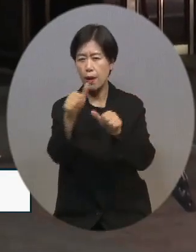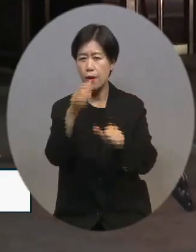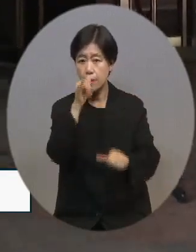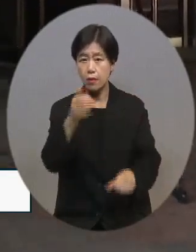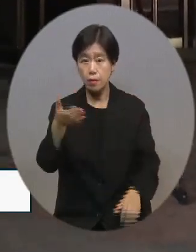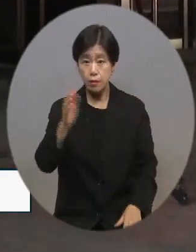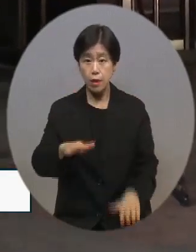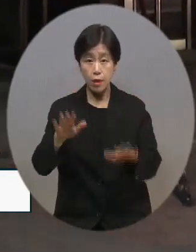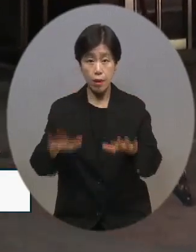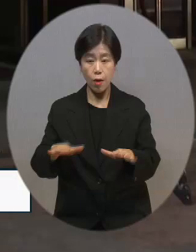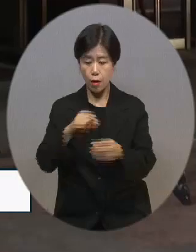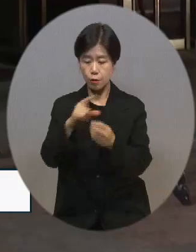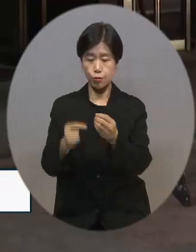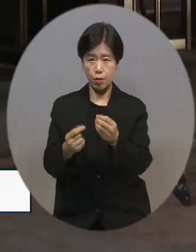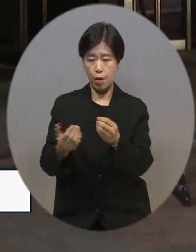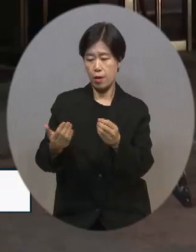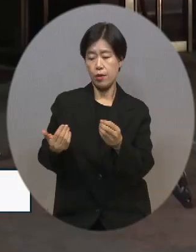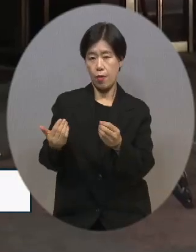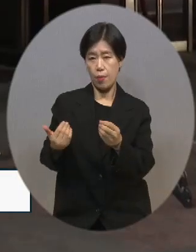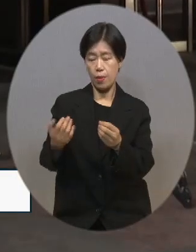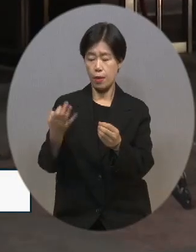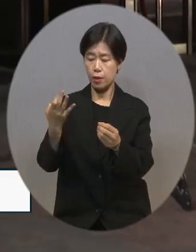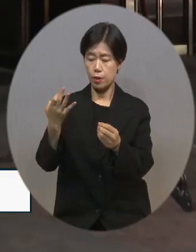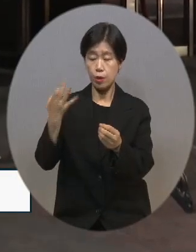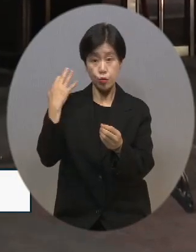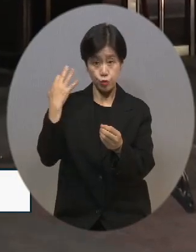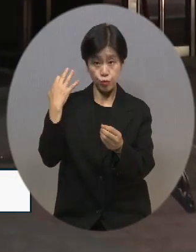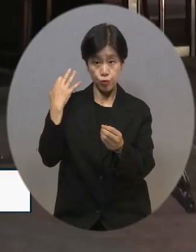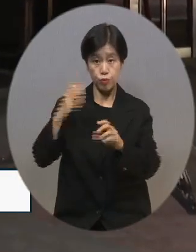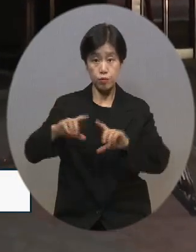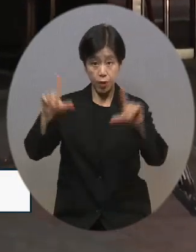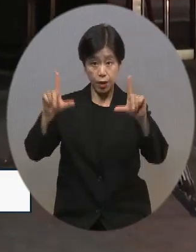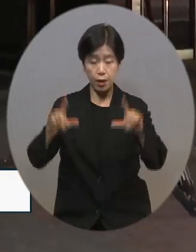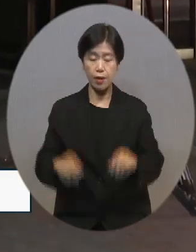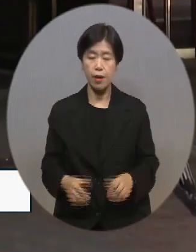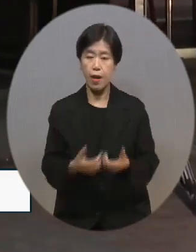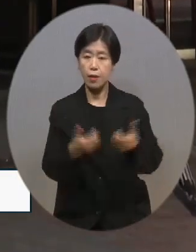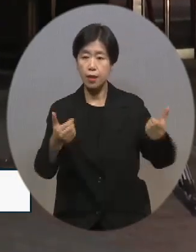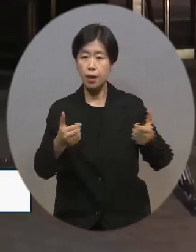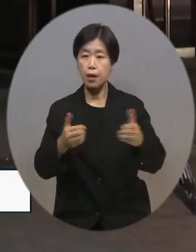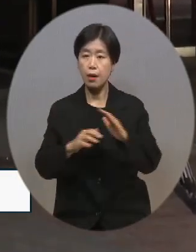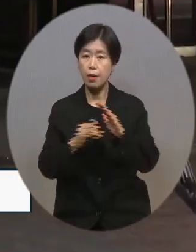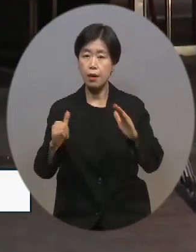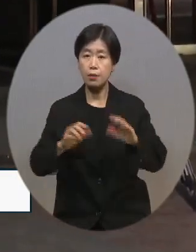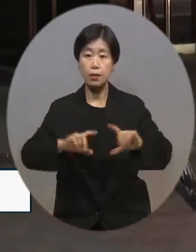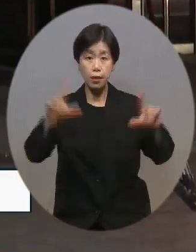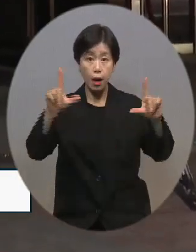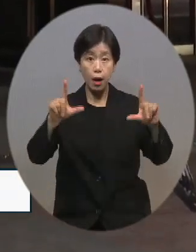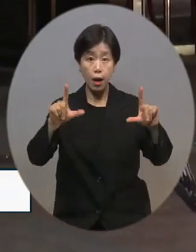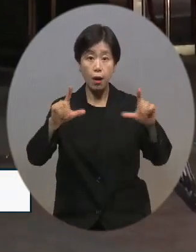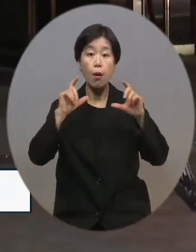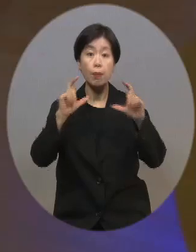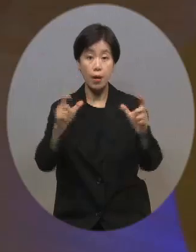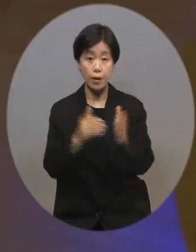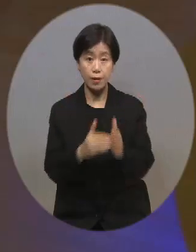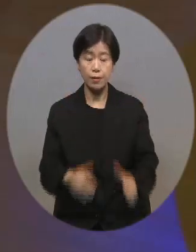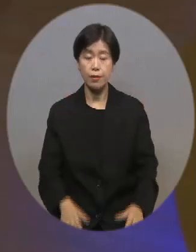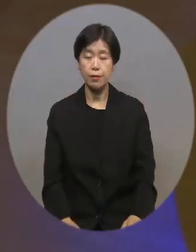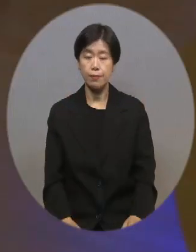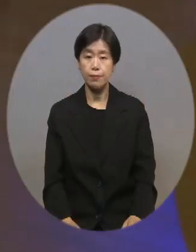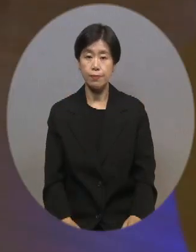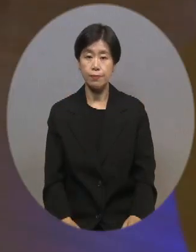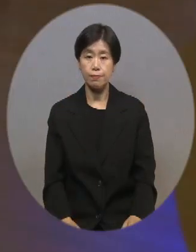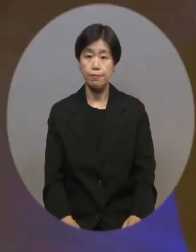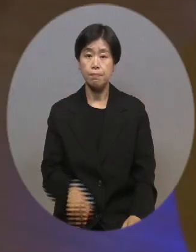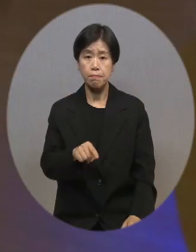근데 이거는 추석 전전날을 이산 가족의 날로 이렇게 좀 제정을 한 것입니다.